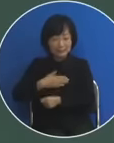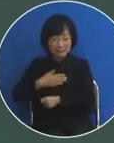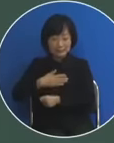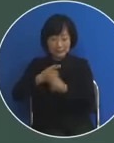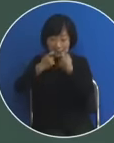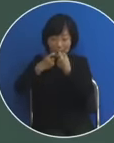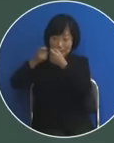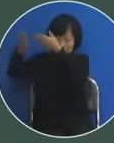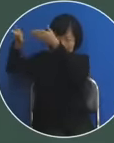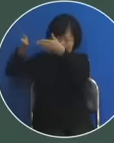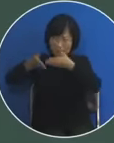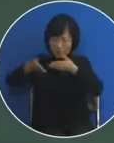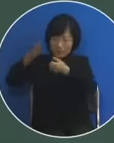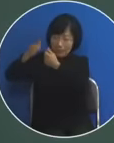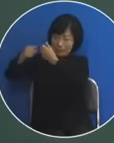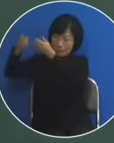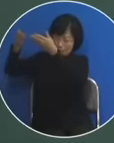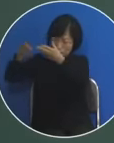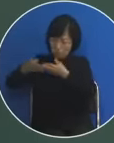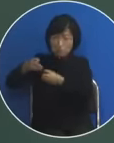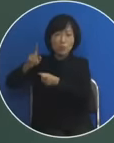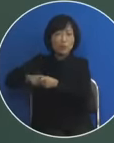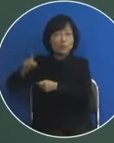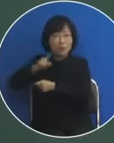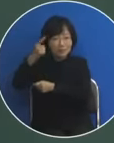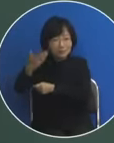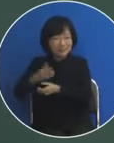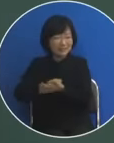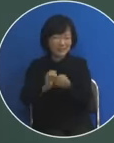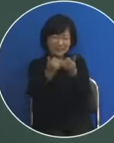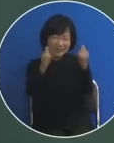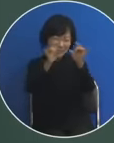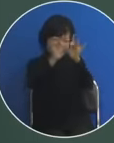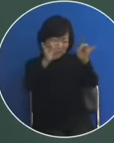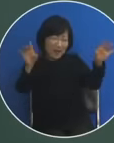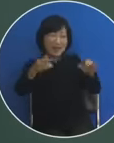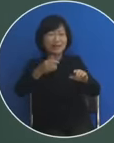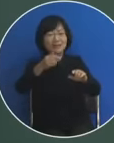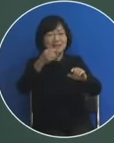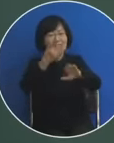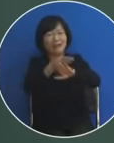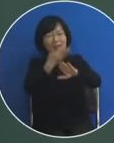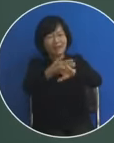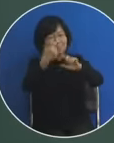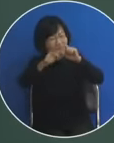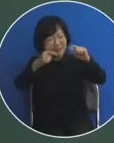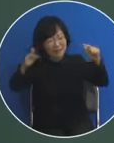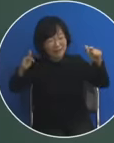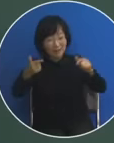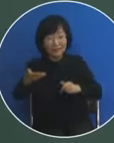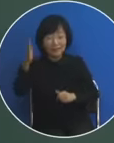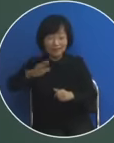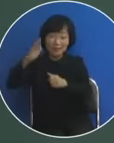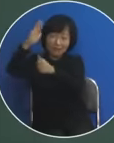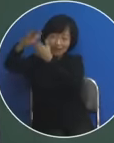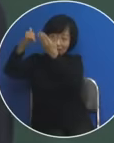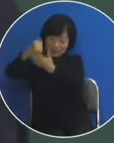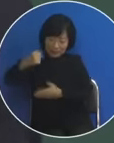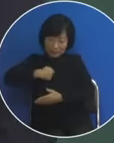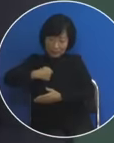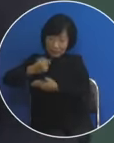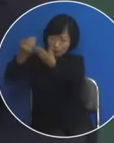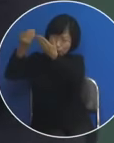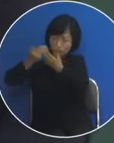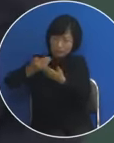exists. 사람마다 다른데 하나님이 우리에게 근본적으로 주신 내게 목표가 뭘까요? It might differ for each individual, but